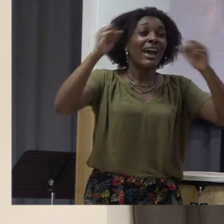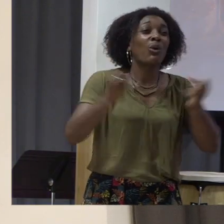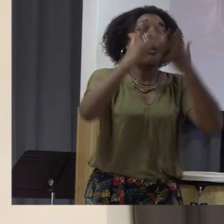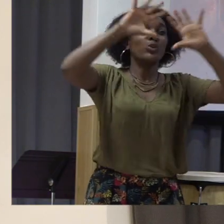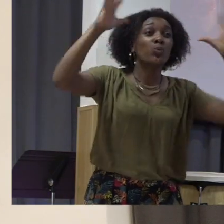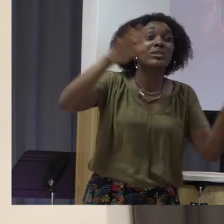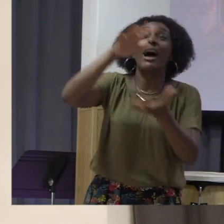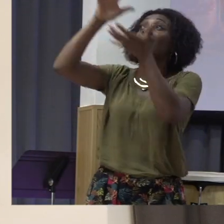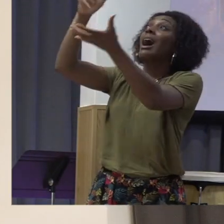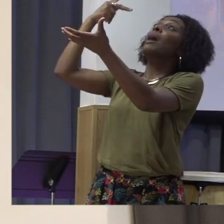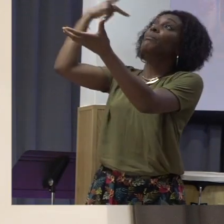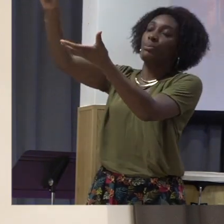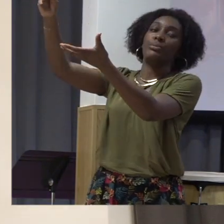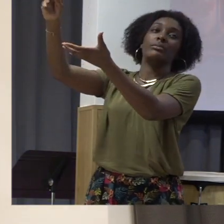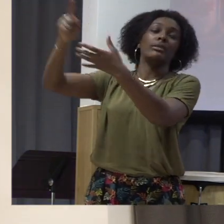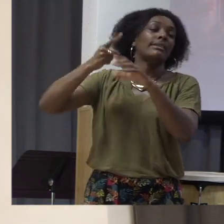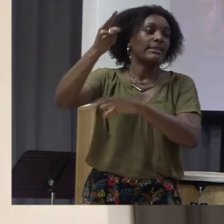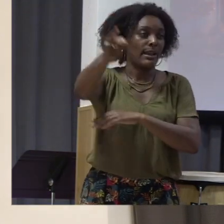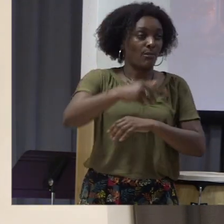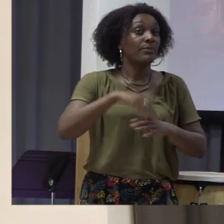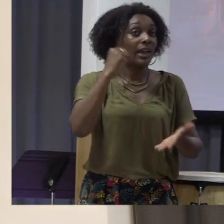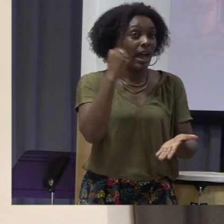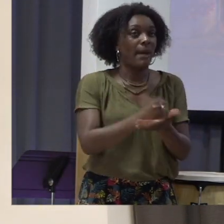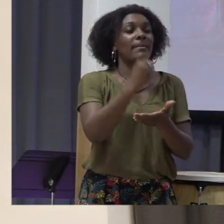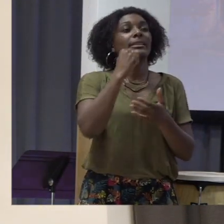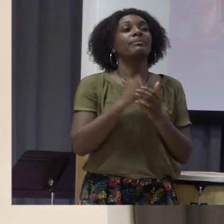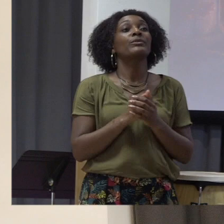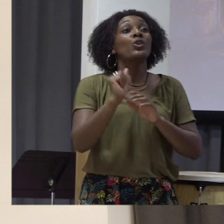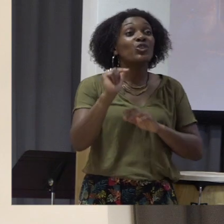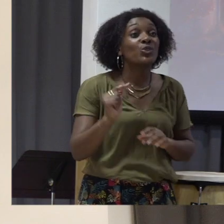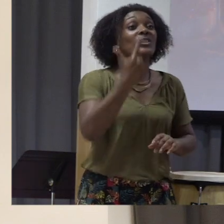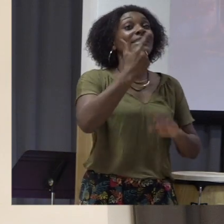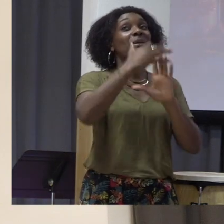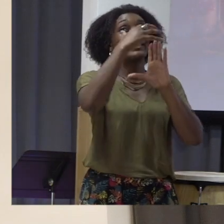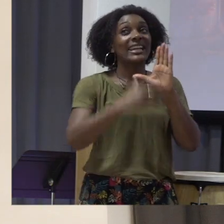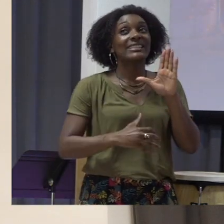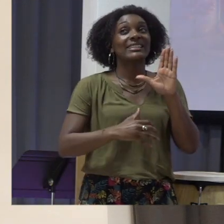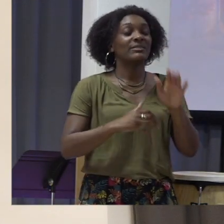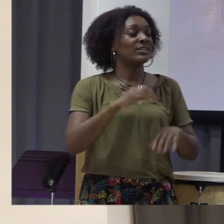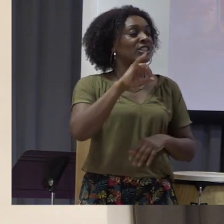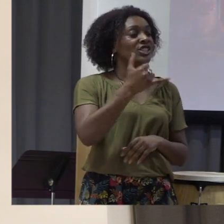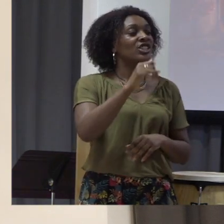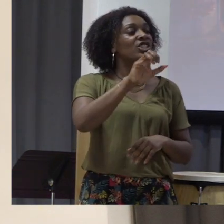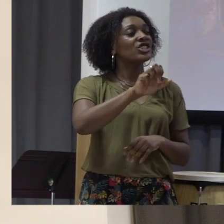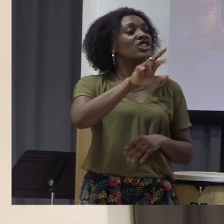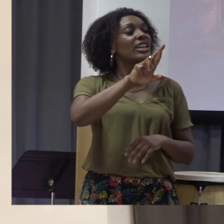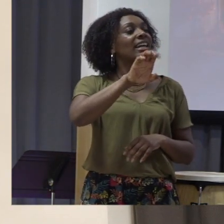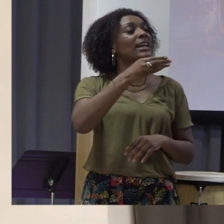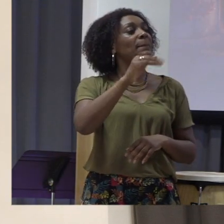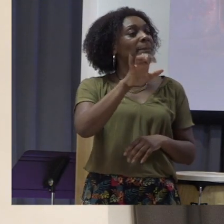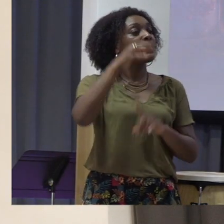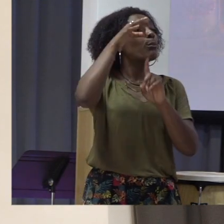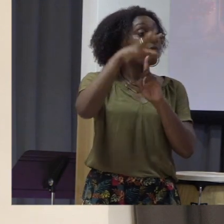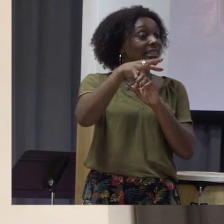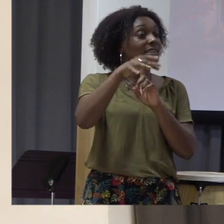gloire. Amen. Et nous allons prendre le deuxième texte. Le prophète Jérémie nous dit, c'est un texte que nous connaissons pour la